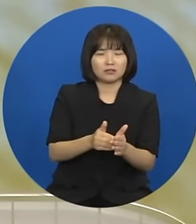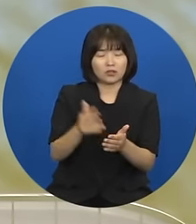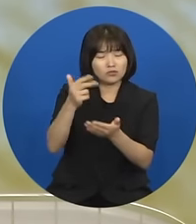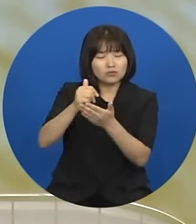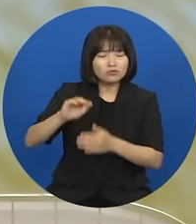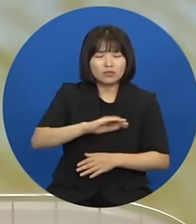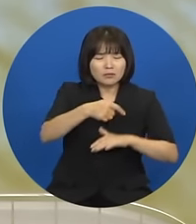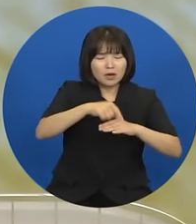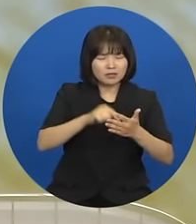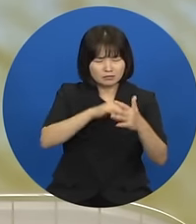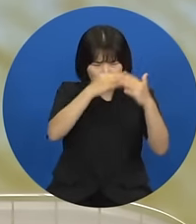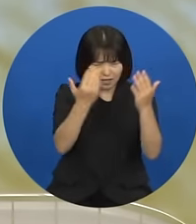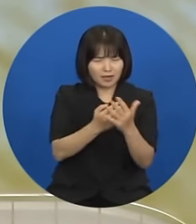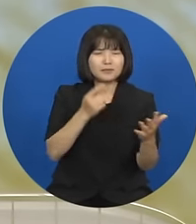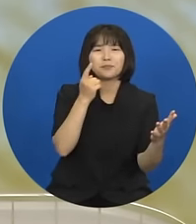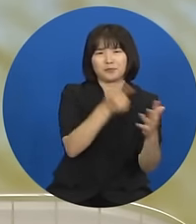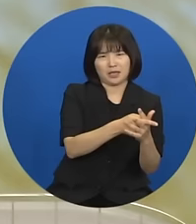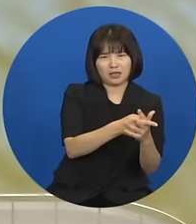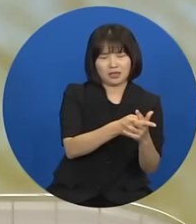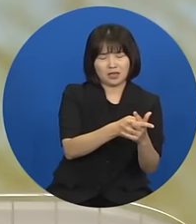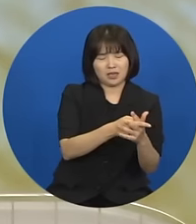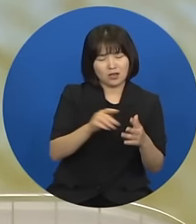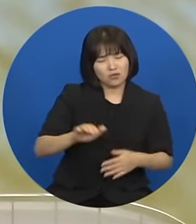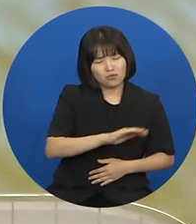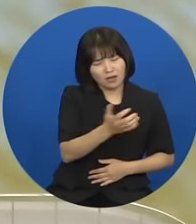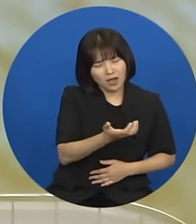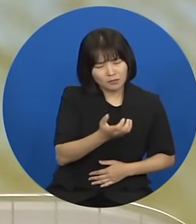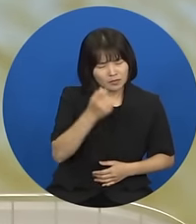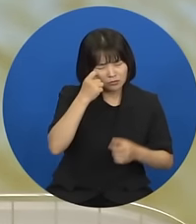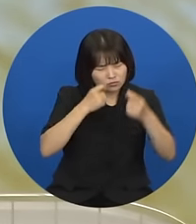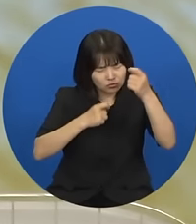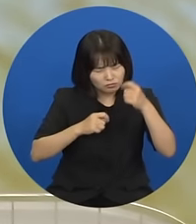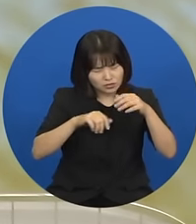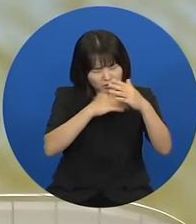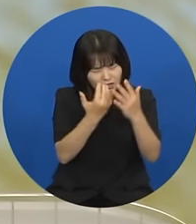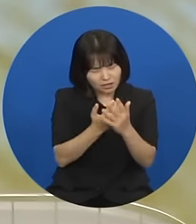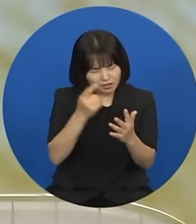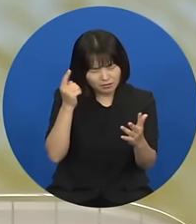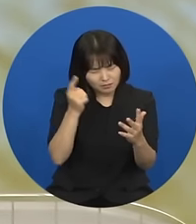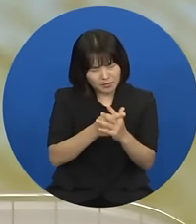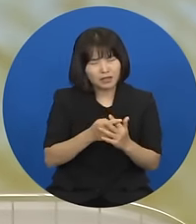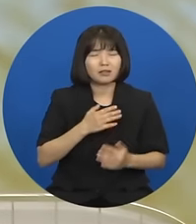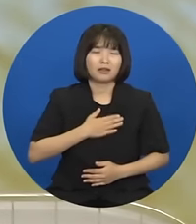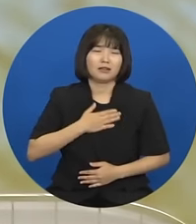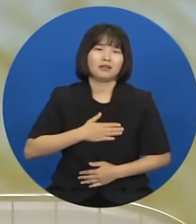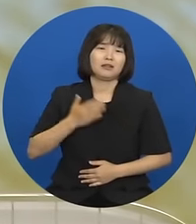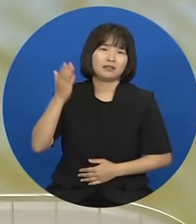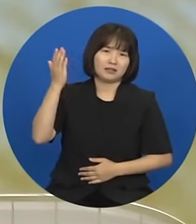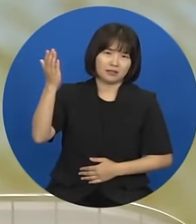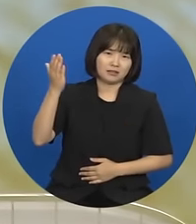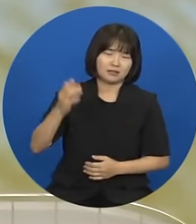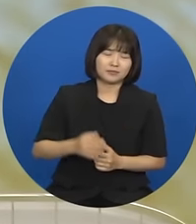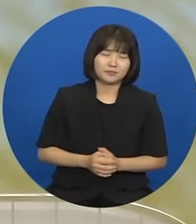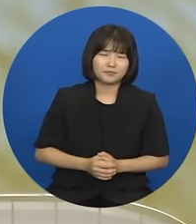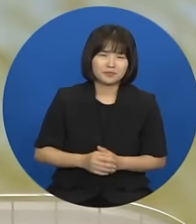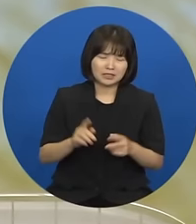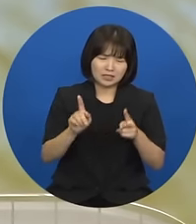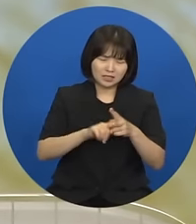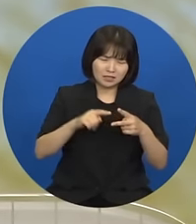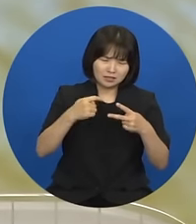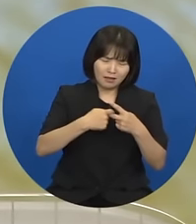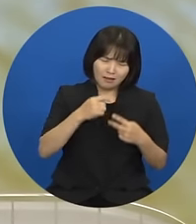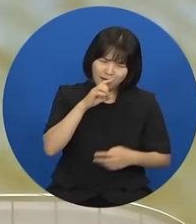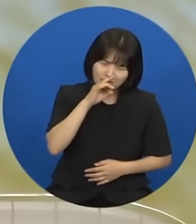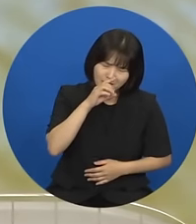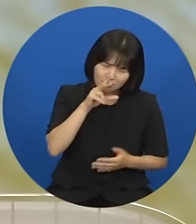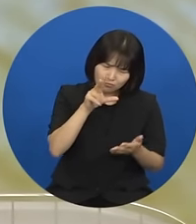아세요. 주님이 우리의 아픔과 모든 눈물을 알고 계십니다. 이해되지 않는 그